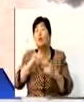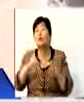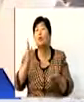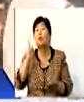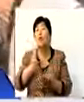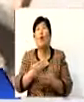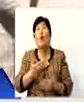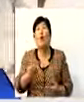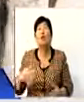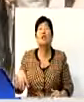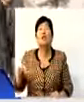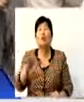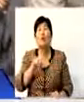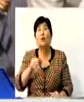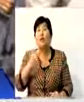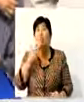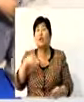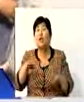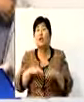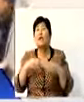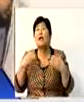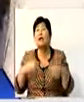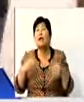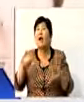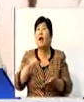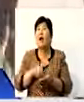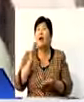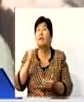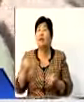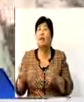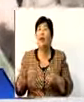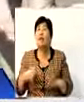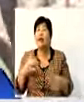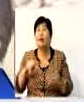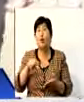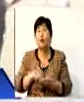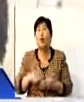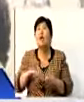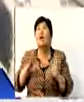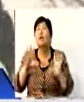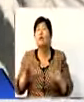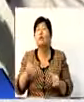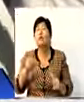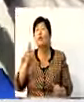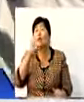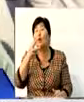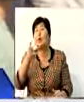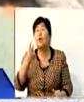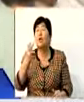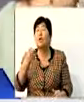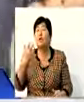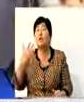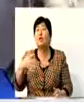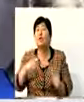отыр. Олардың барлығы да осы ұлттық бірыңғай тестілеуге қатысады, қазір дайындық үстінде. Жалпы соңғы 3 жылдықта 257